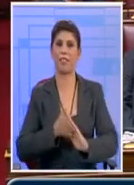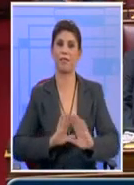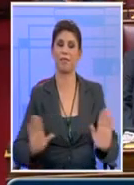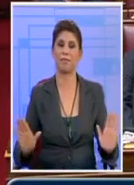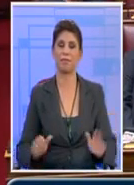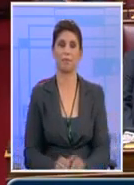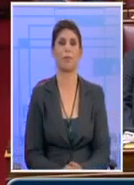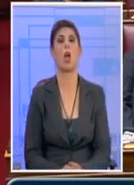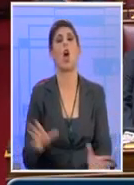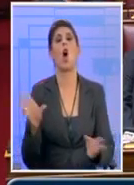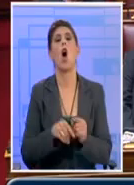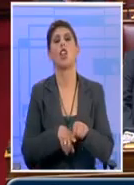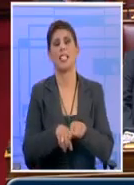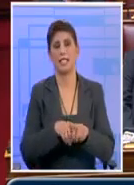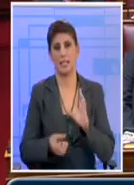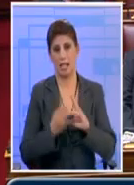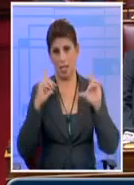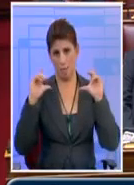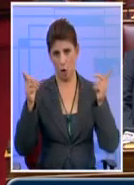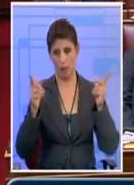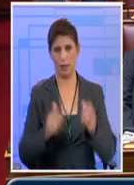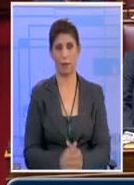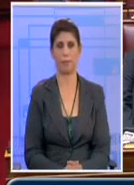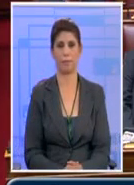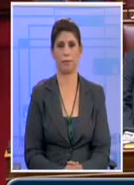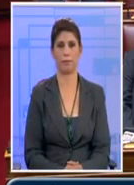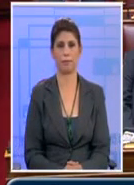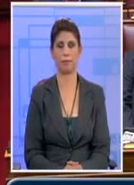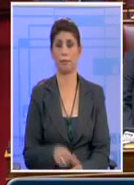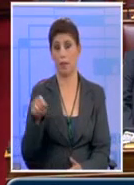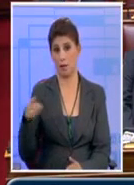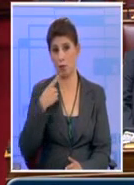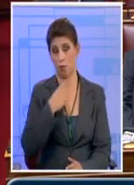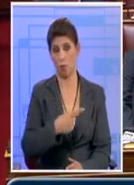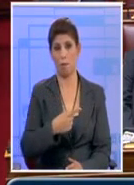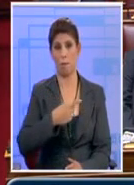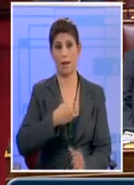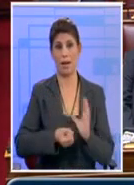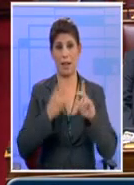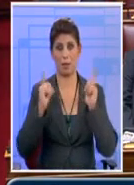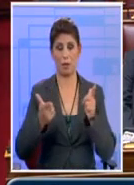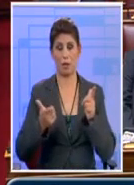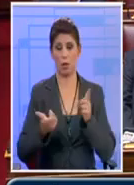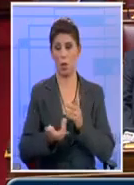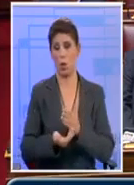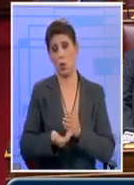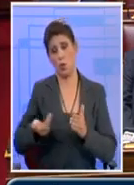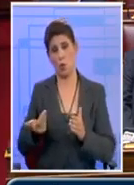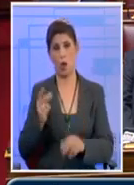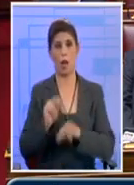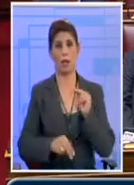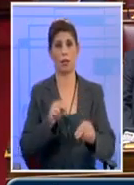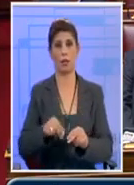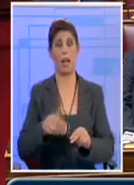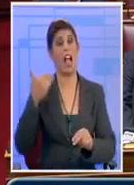Εις ό,τι αφορά τη Νέα Δημοκρατία και την αναφορά της περί προώρων εκλογών οι οποίες